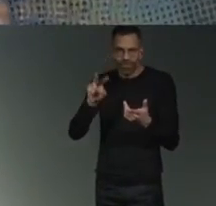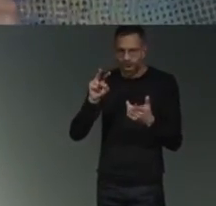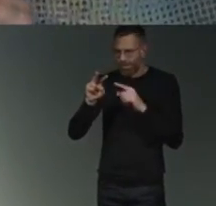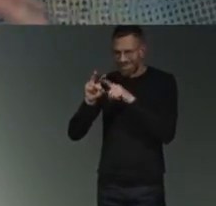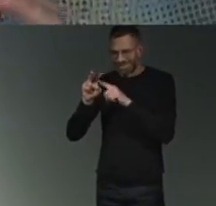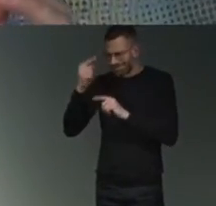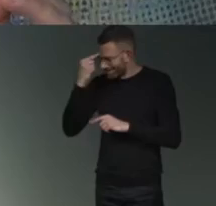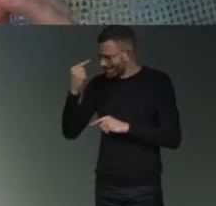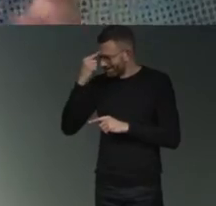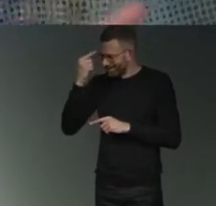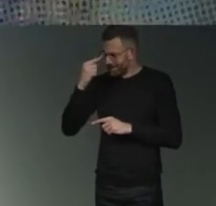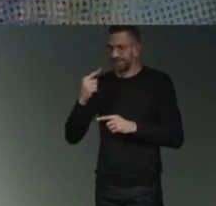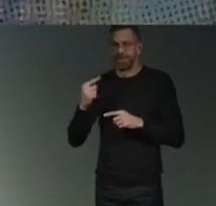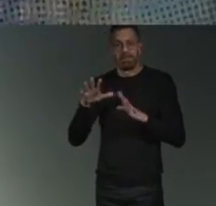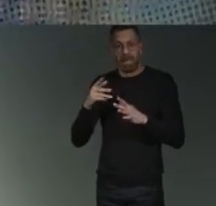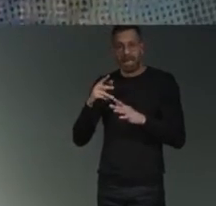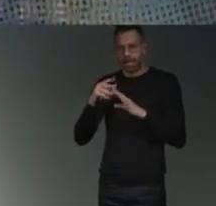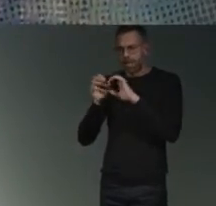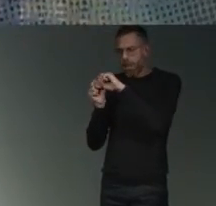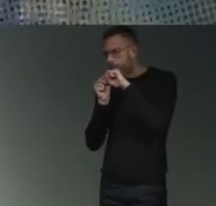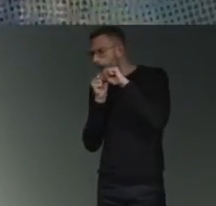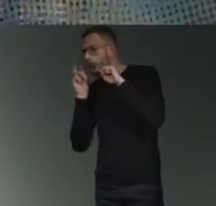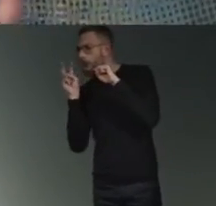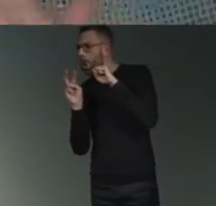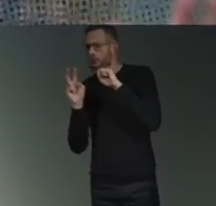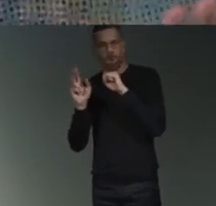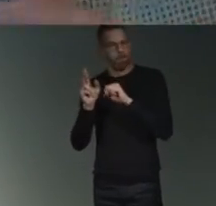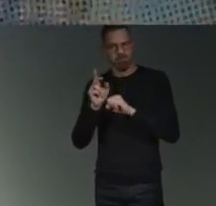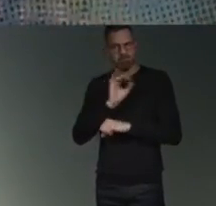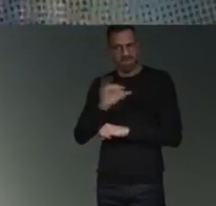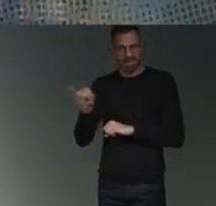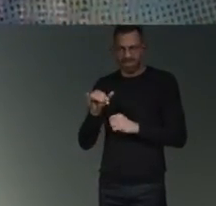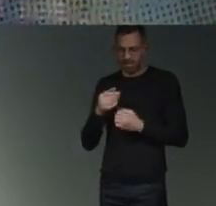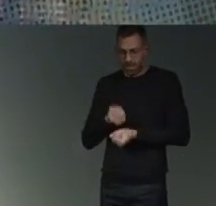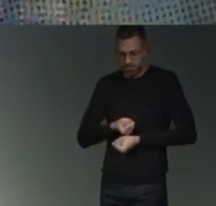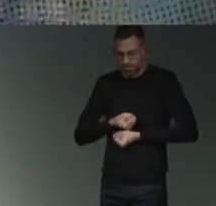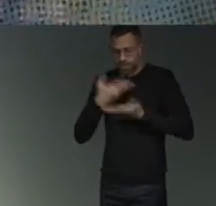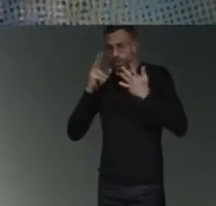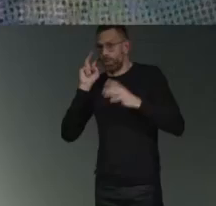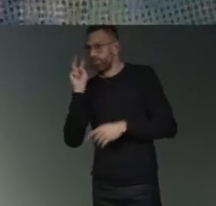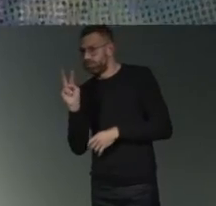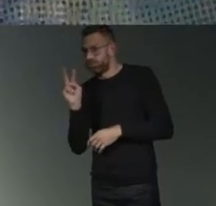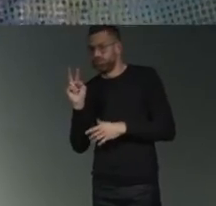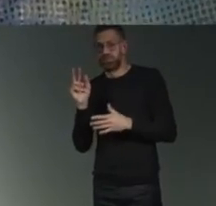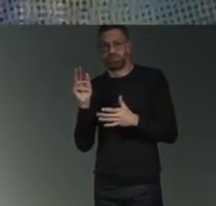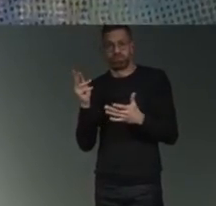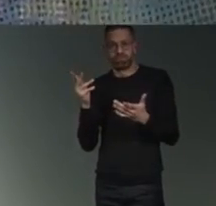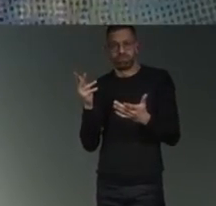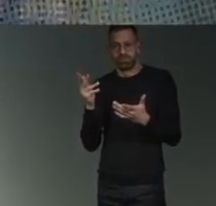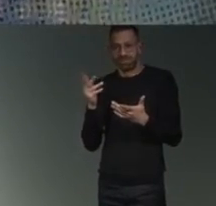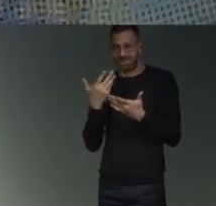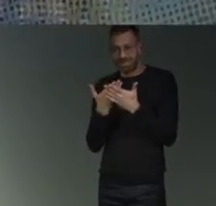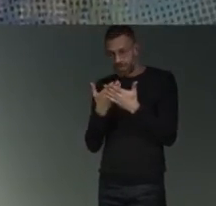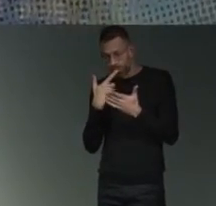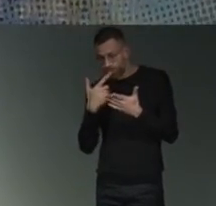regard, mais pas de voyeurisme. C'est-à-dire que la pulsion scopique, en fait, il s'agit de regarder ce qui se